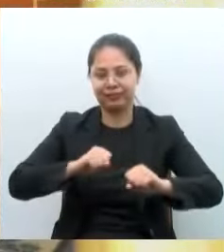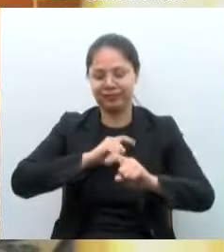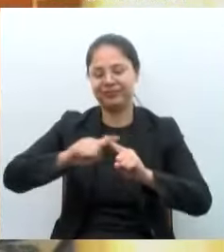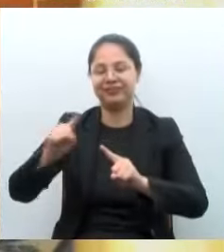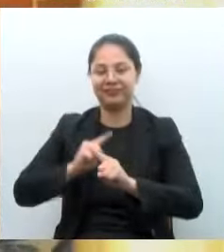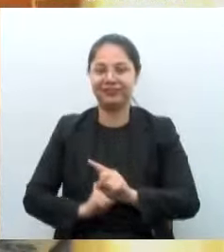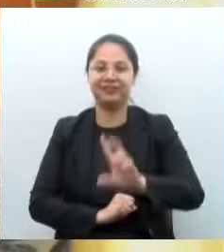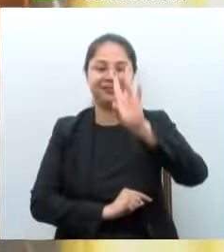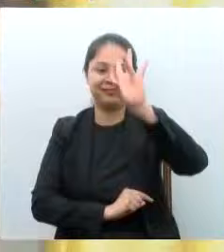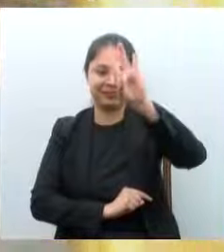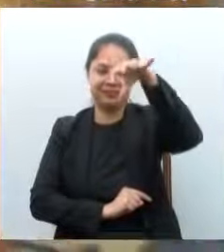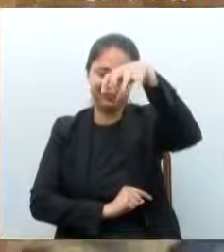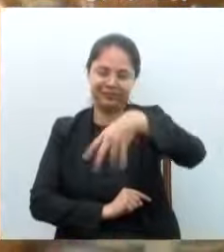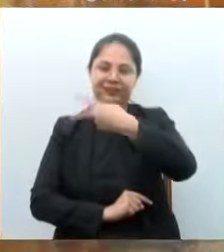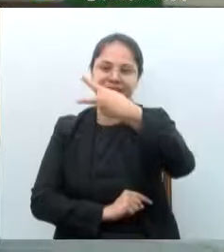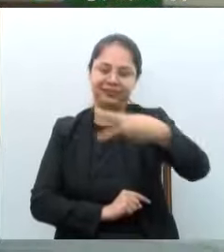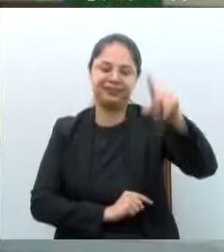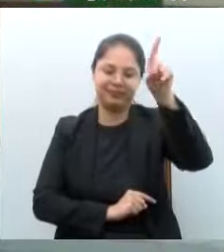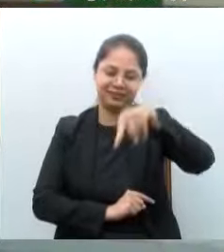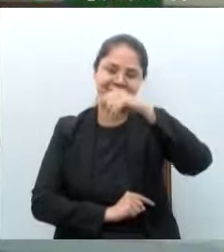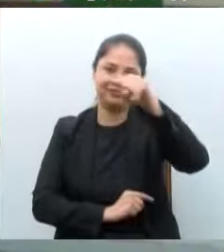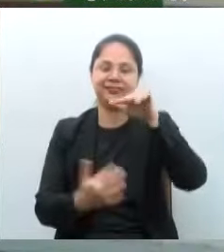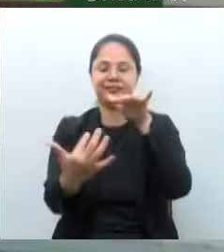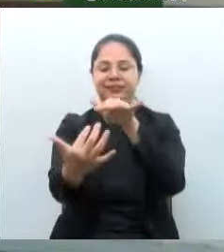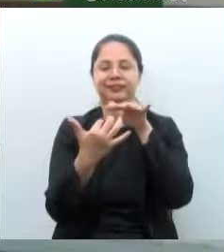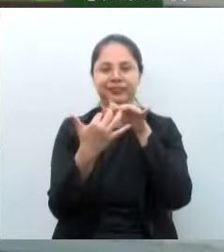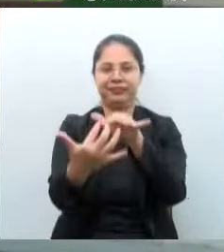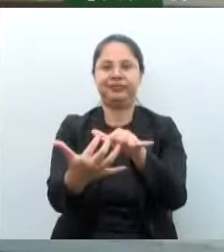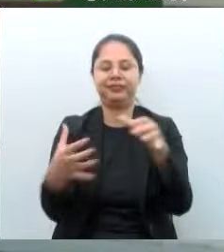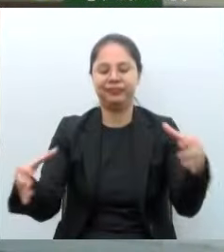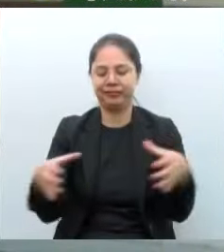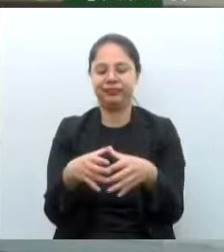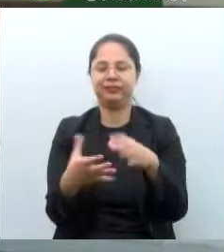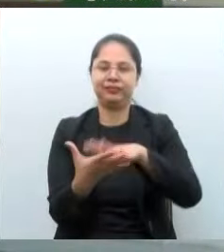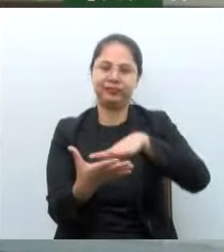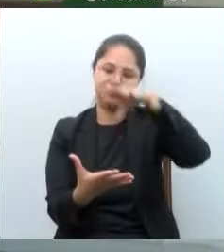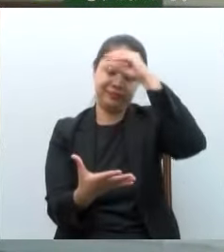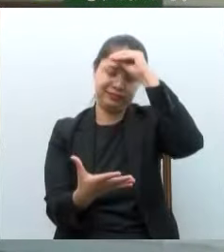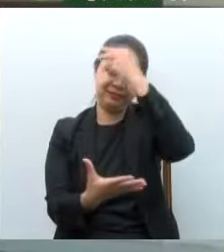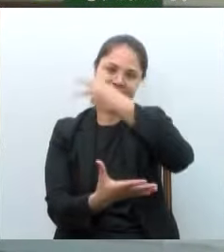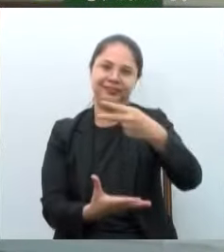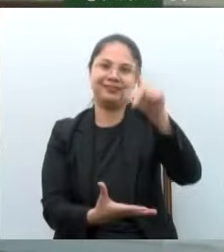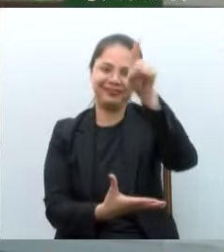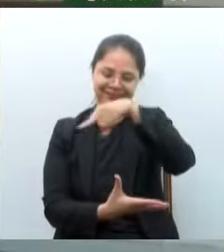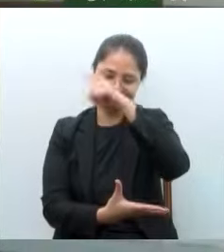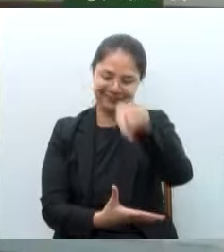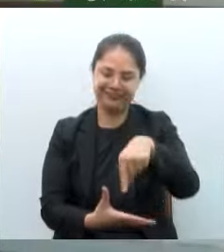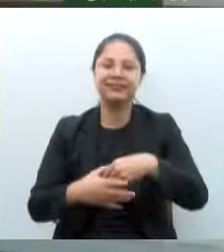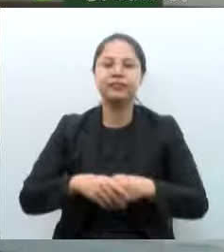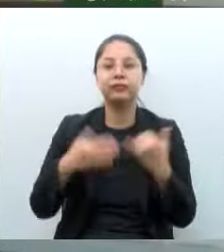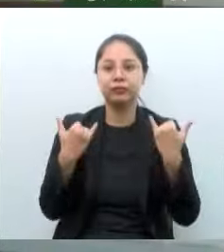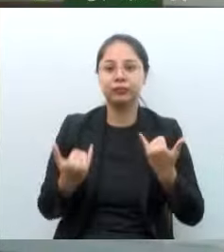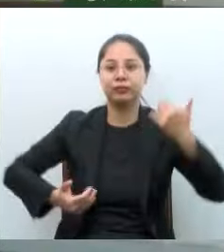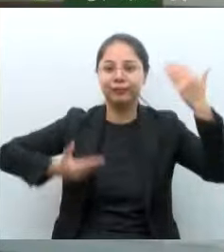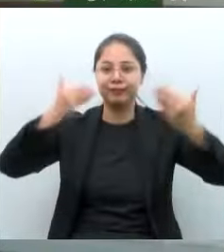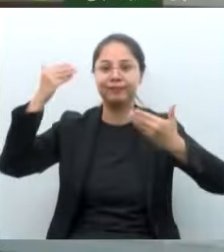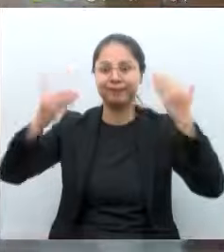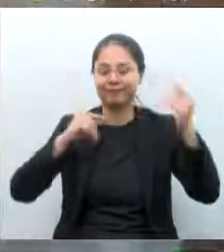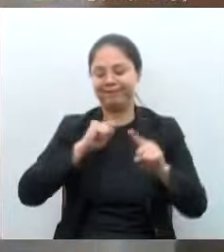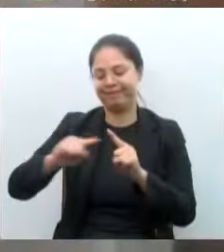ฐานการเรียนรู้ภาษาอังกฤษในชีวิตประจำวันของกลุ่มสาระการเรียนรู้ภาษาต่างประเทศค่ะซึ่งการจัดกิจกรรมโดยใช้